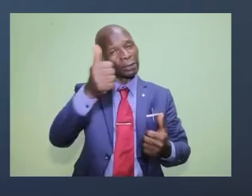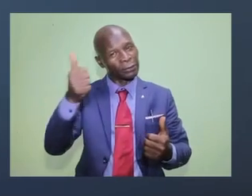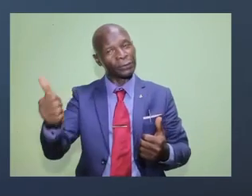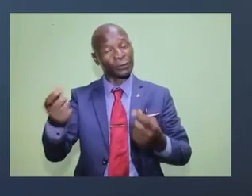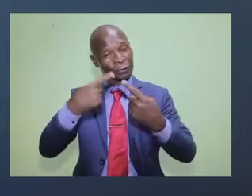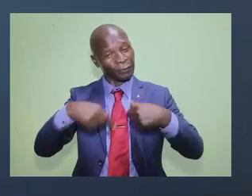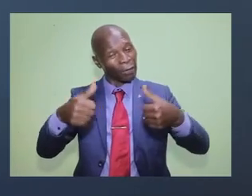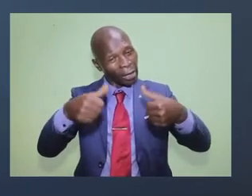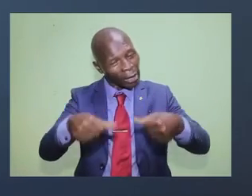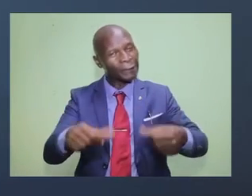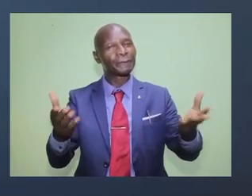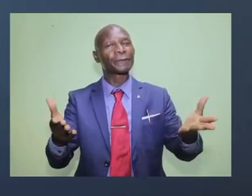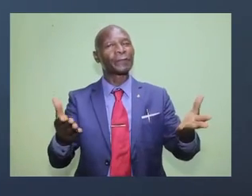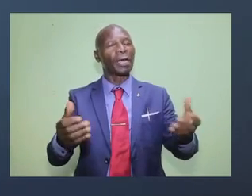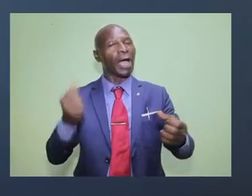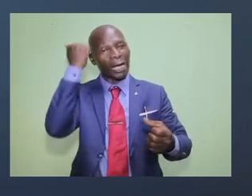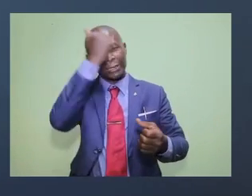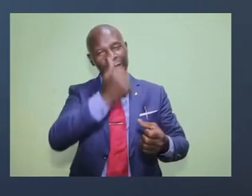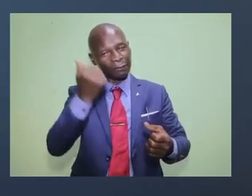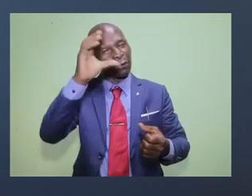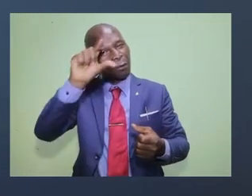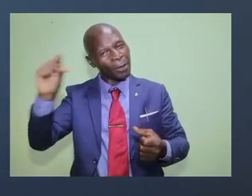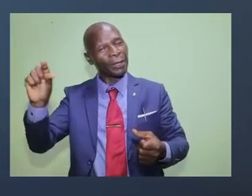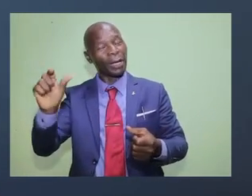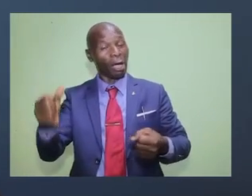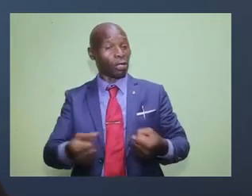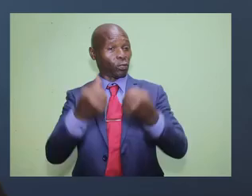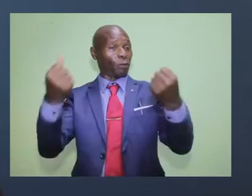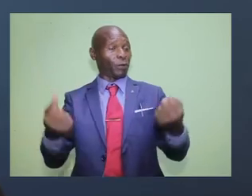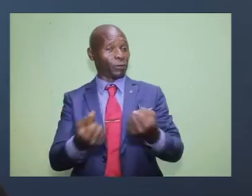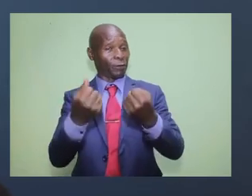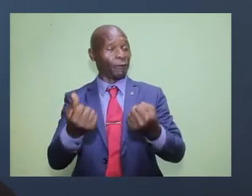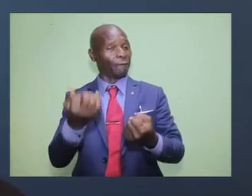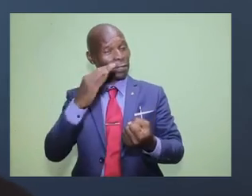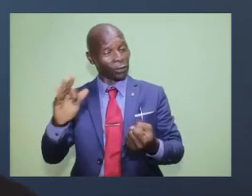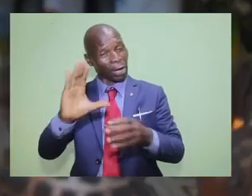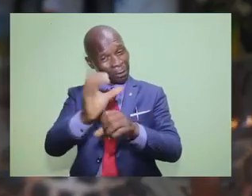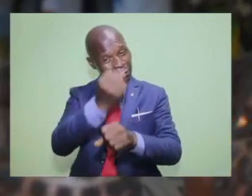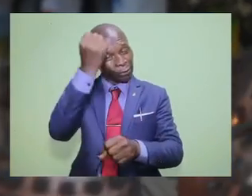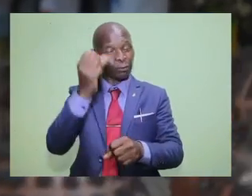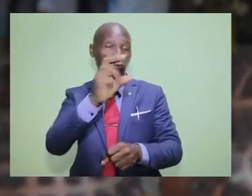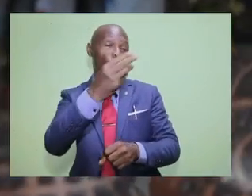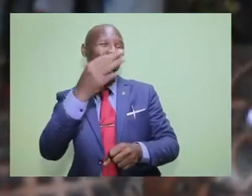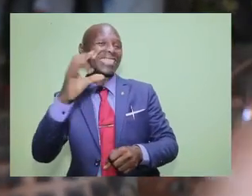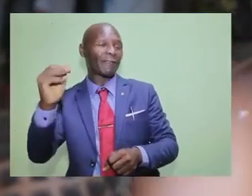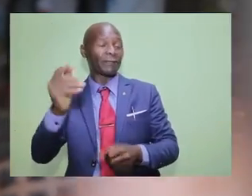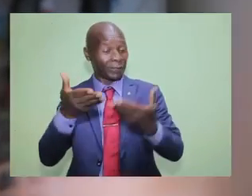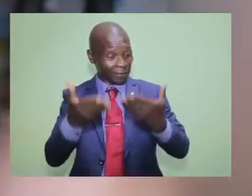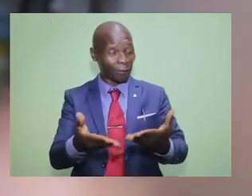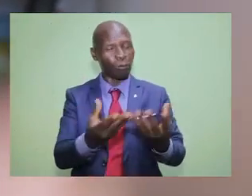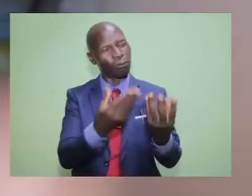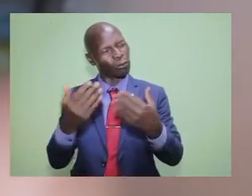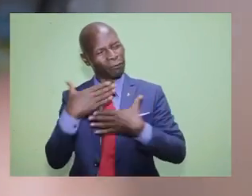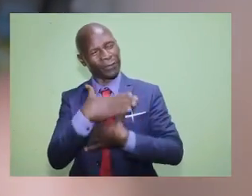Chers diplômés, je m'appelle Stanley Eno, artiste afro-urbain, entrepreneur, philanthrope et ambassadeur de l'UNICEF.